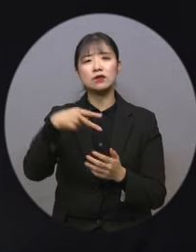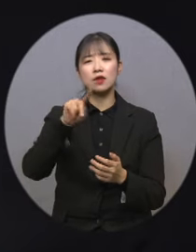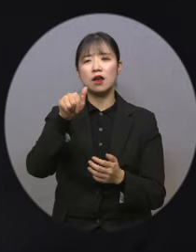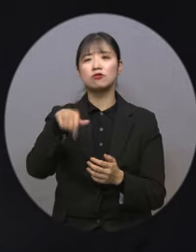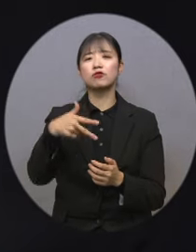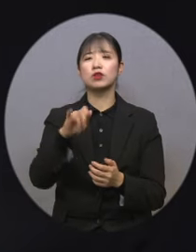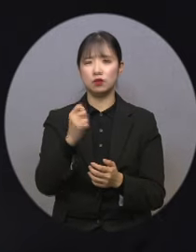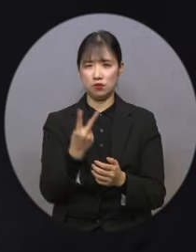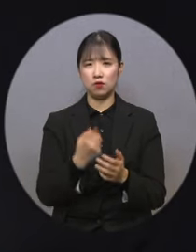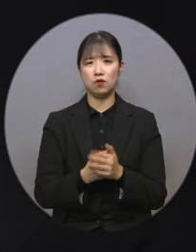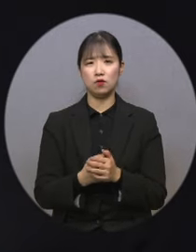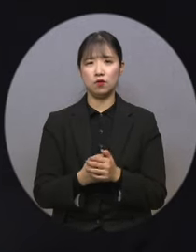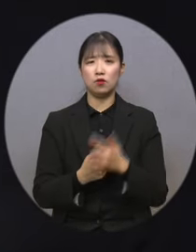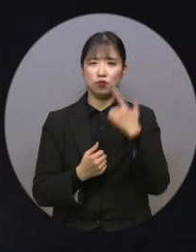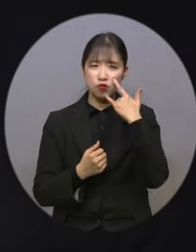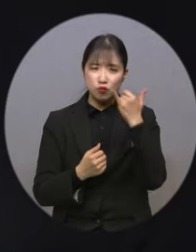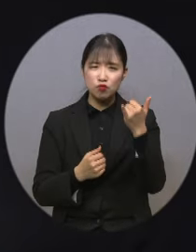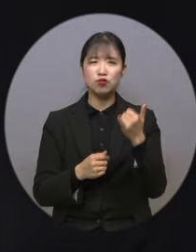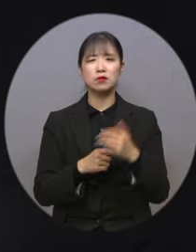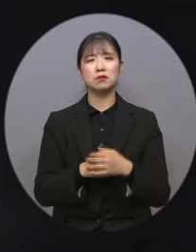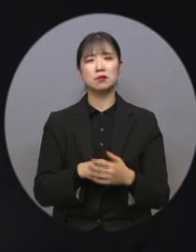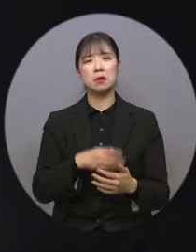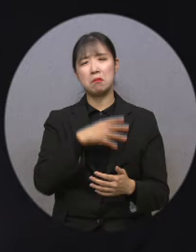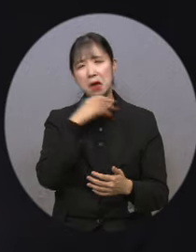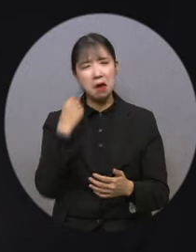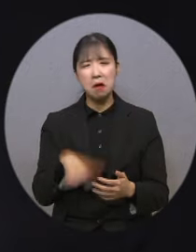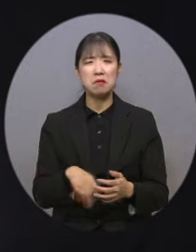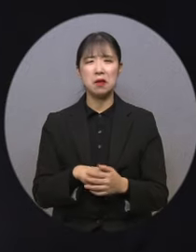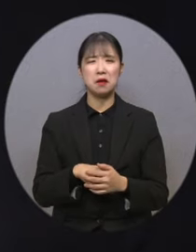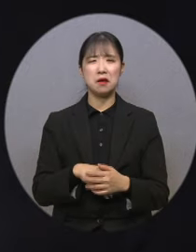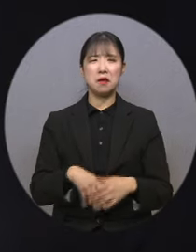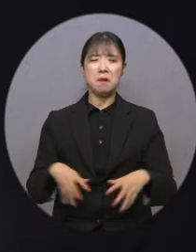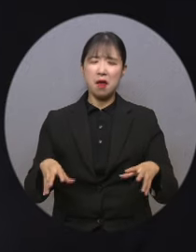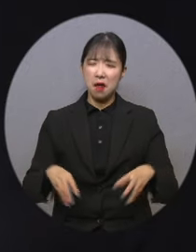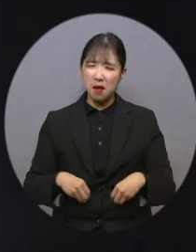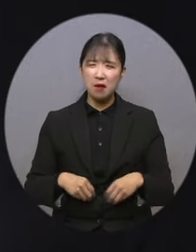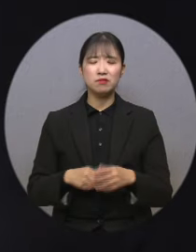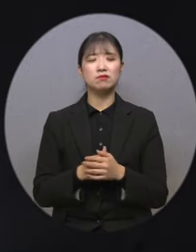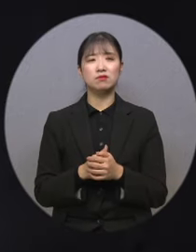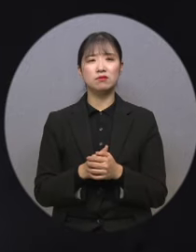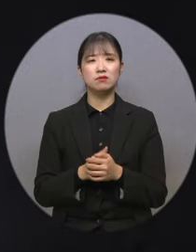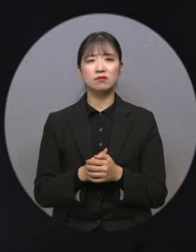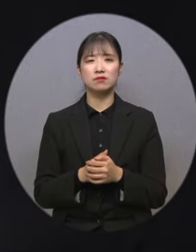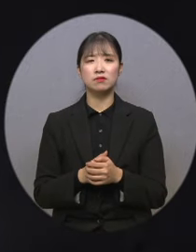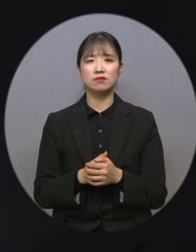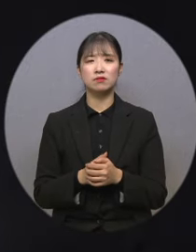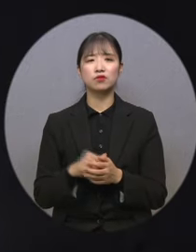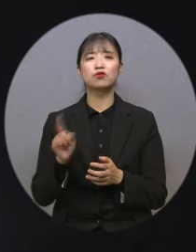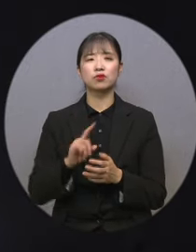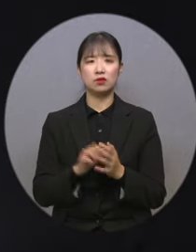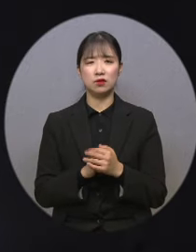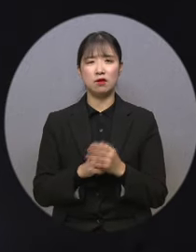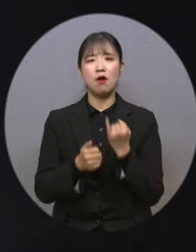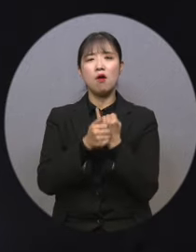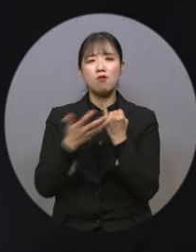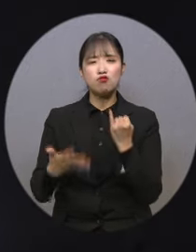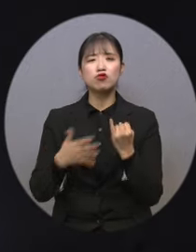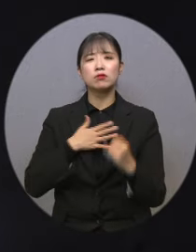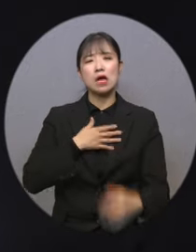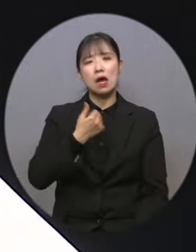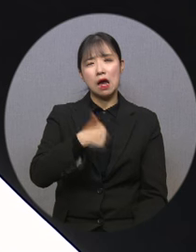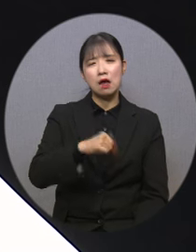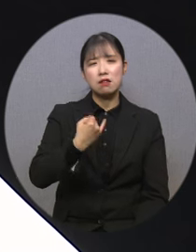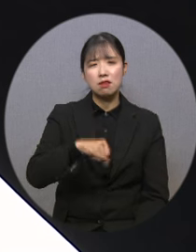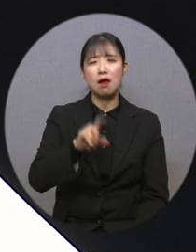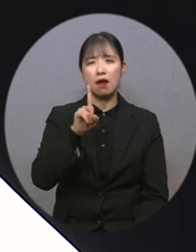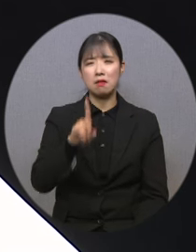지우 그 부모님이 그렇게 모아 맛이 없다고 때 거리가 떨어져 가면 가 부가 자기 아들 딸 아는대로